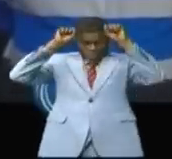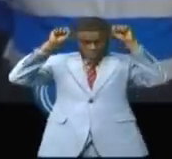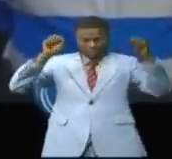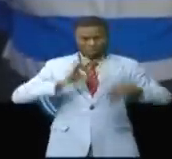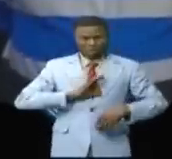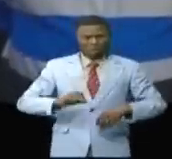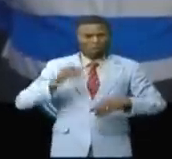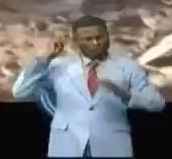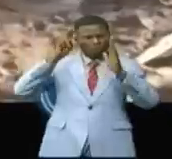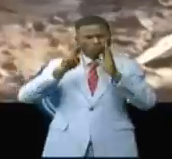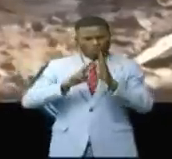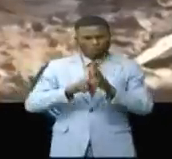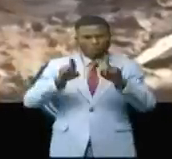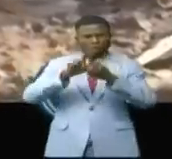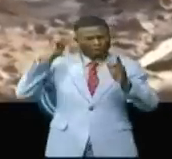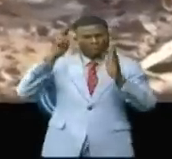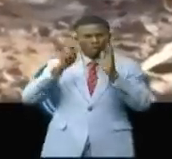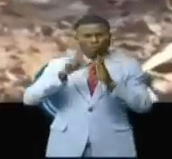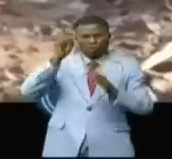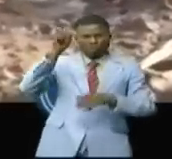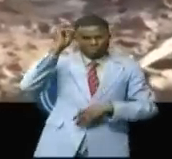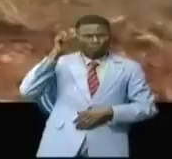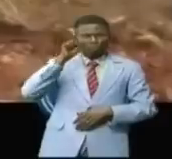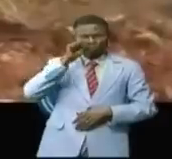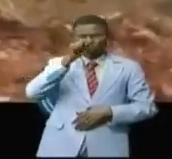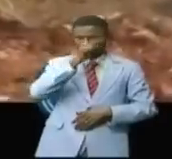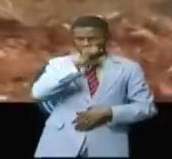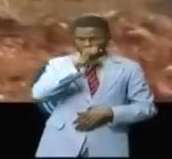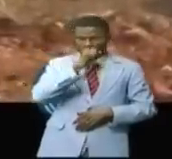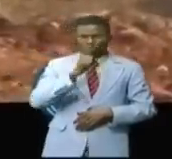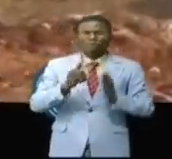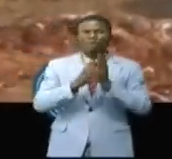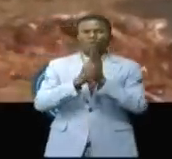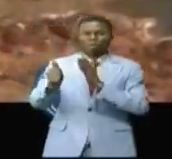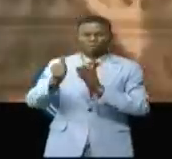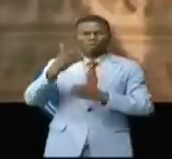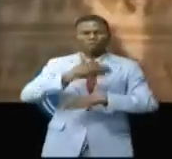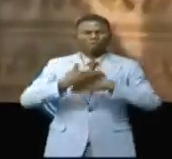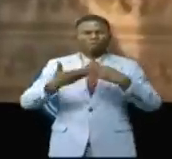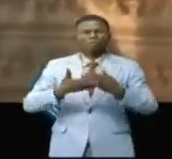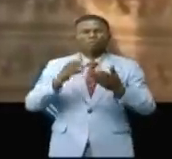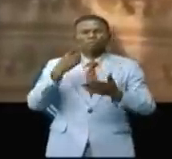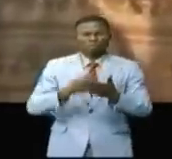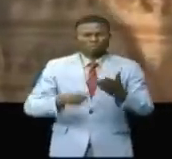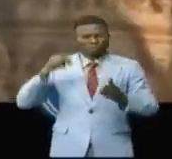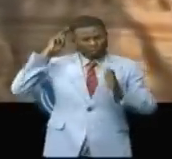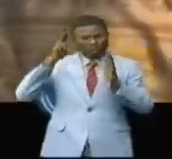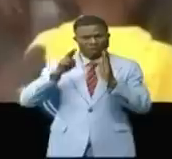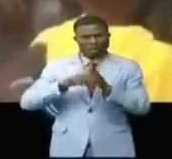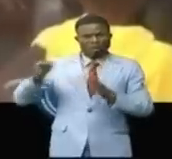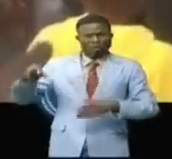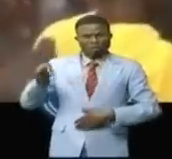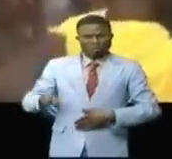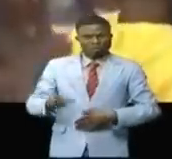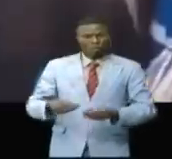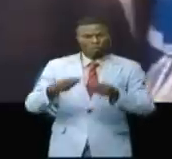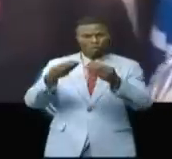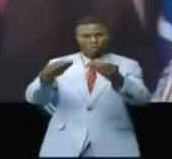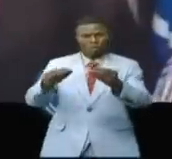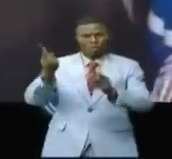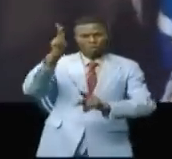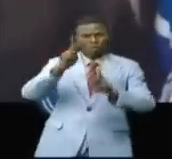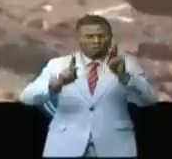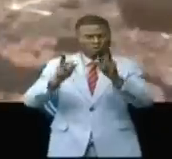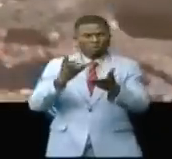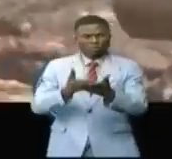ainsi que son gouvernement durable et modernes tels sont les qualificatifs des infrastructures que le gouvernement kaboul à met à la disposition de la